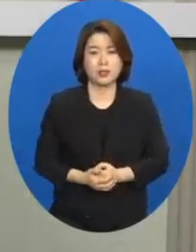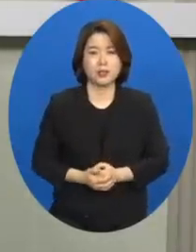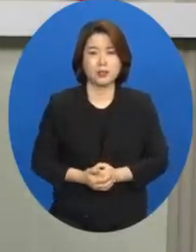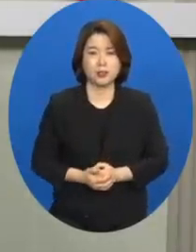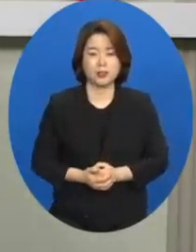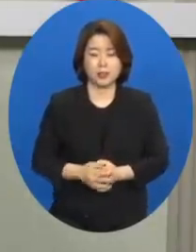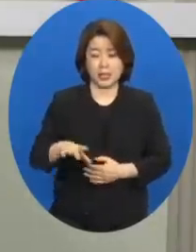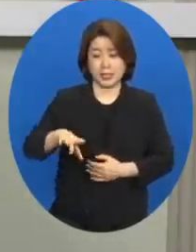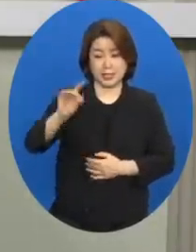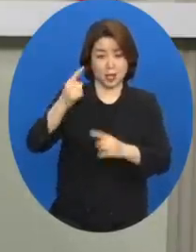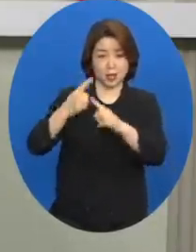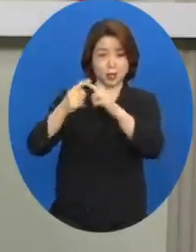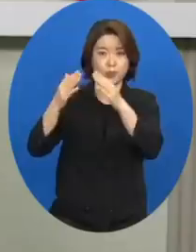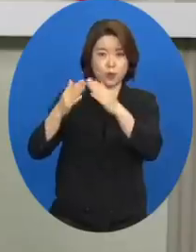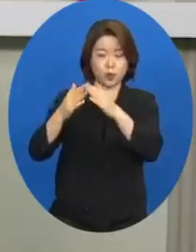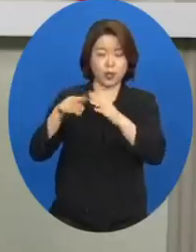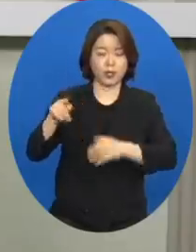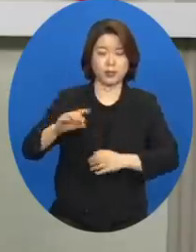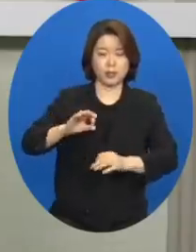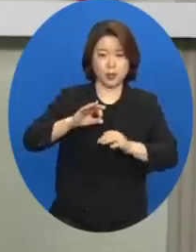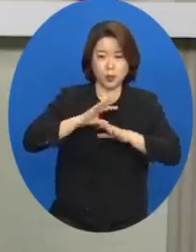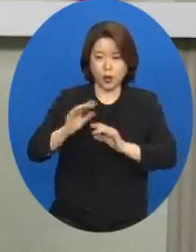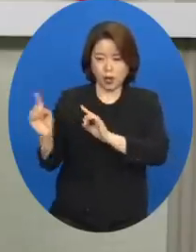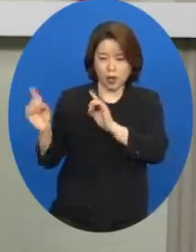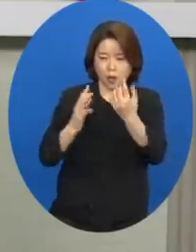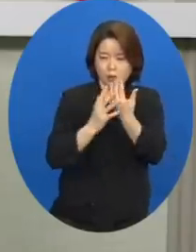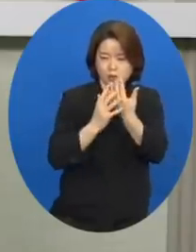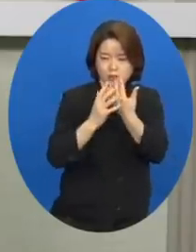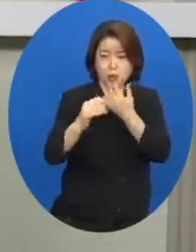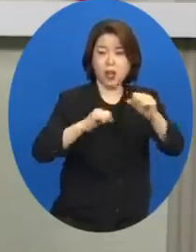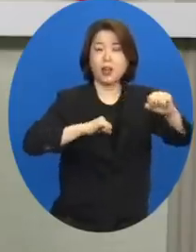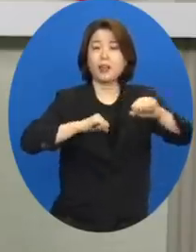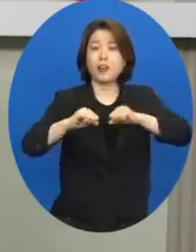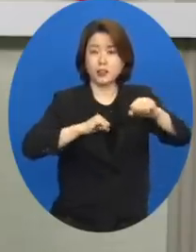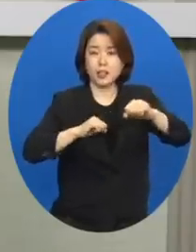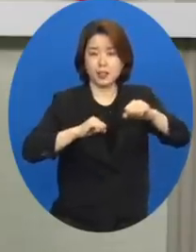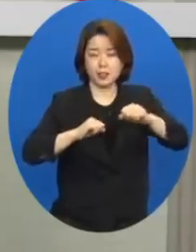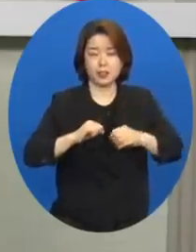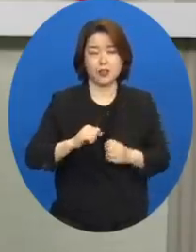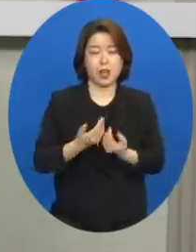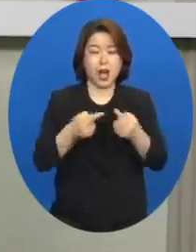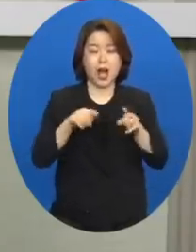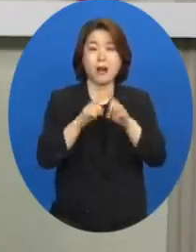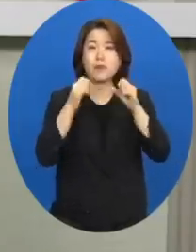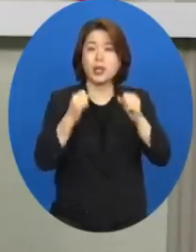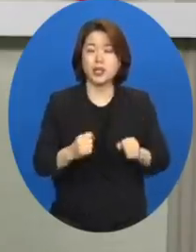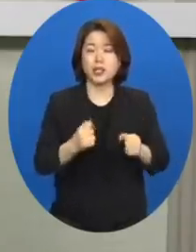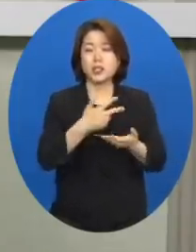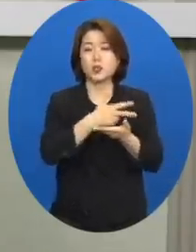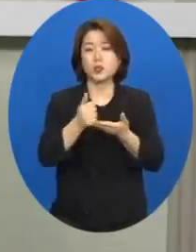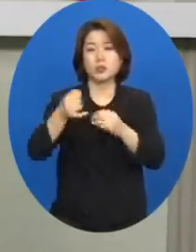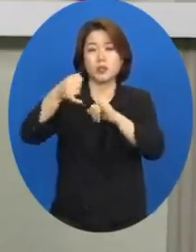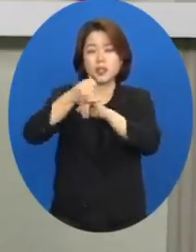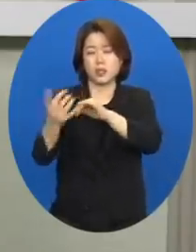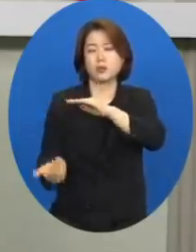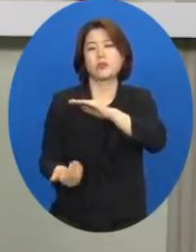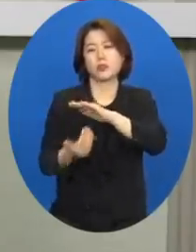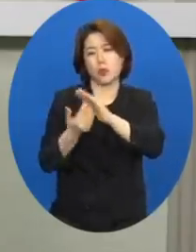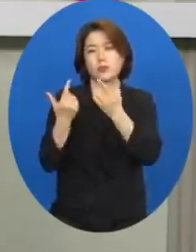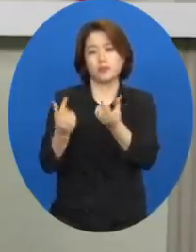초대교회의 그 놀라운 부흥의 역사는 함께 하시겠다고 하시는 주님의 약속의 성취